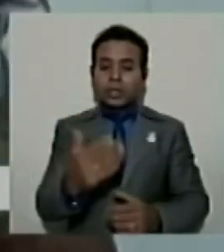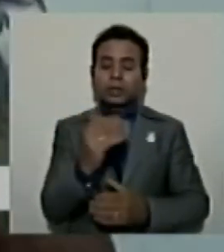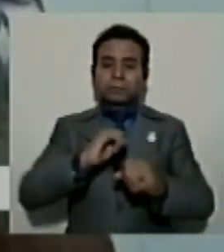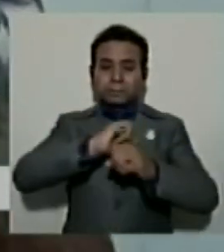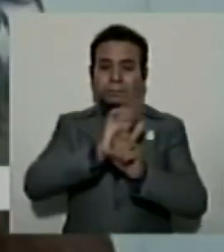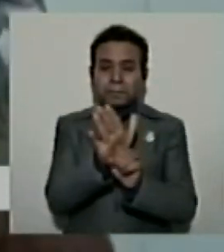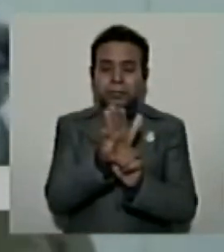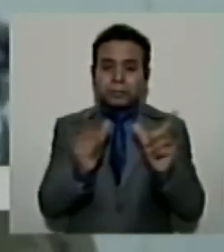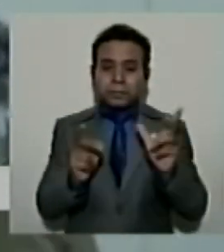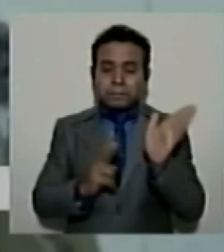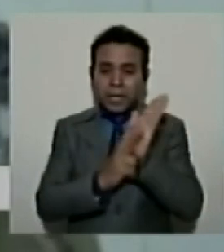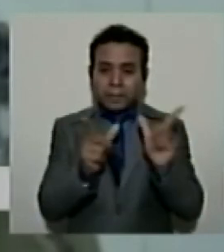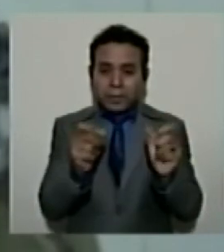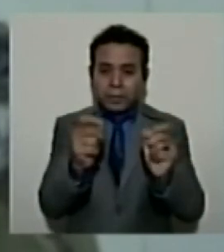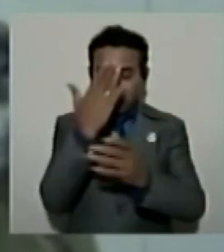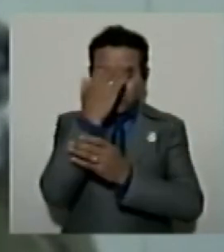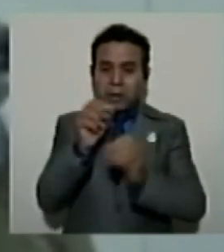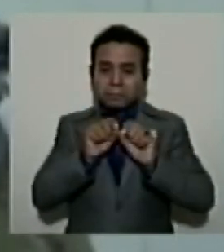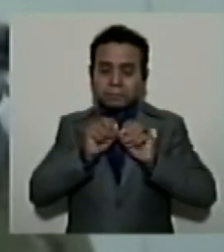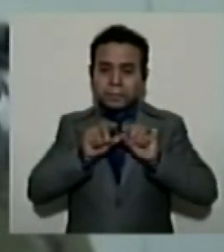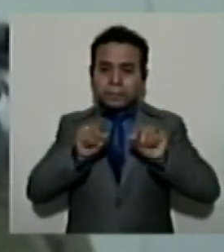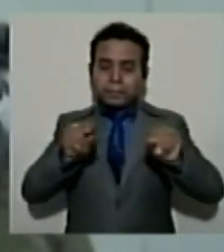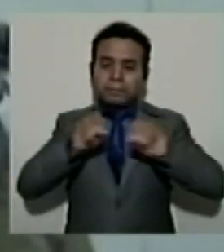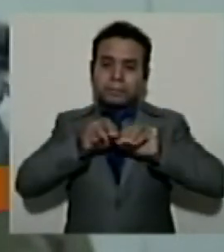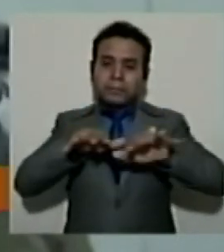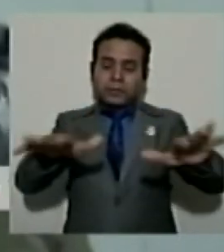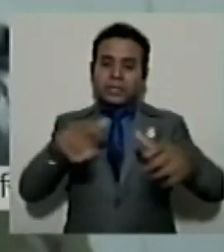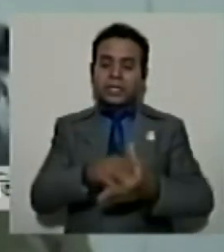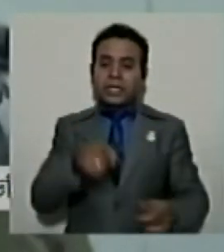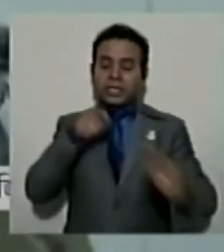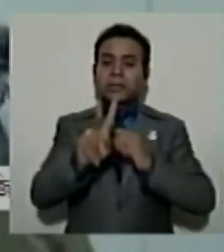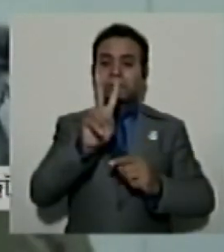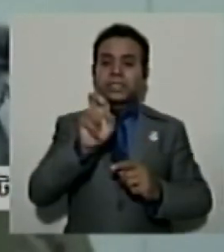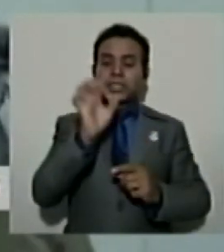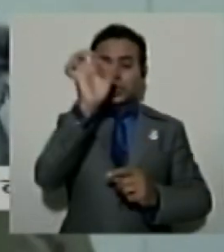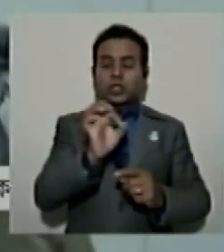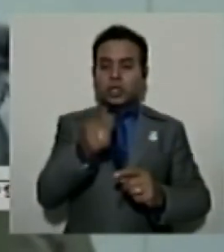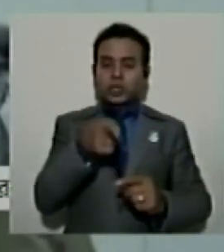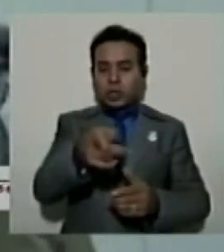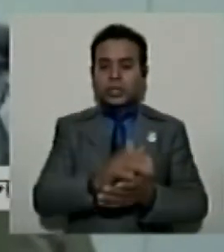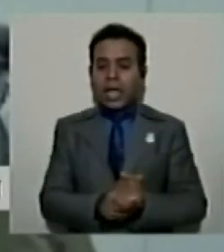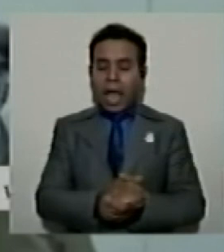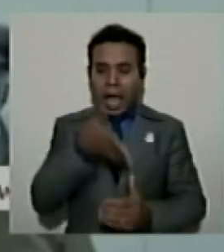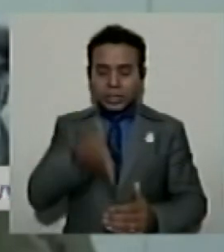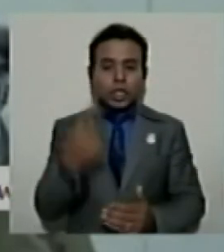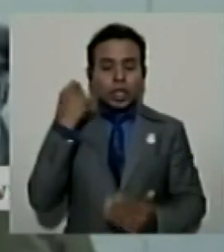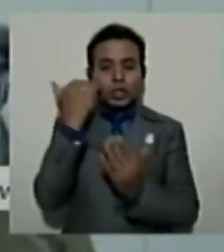20 শতাংশের কাছাকাছি। আমাদের আজকে যা তথ্য আছে এতে গাজীপুরের আক্রান্ত সংখ্যা